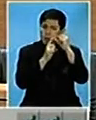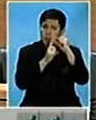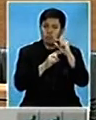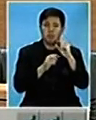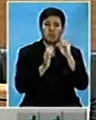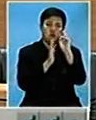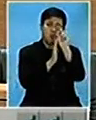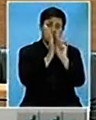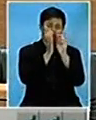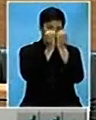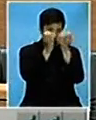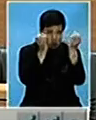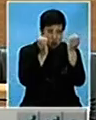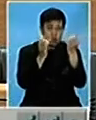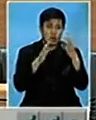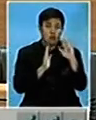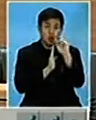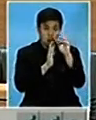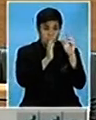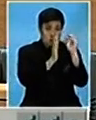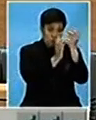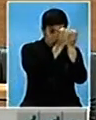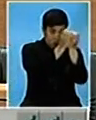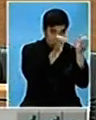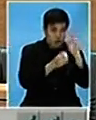มนูญกับกฎหมายรัฐธรรมนูญซะก่อน